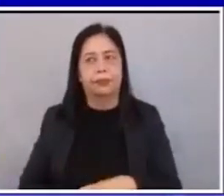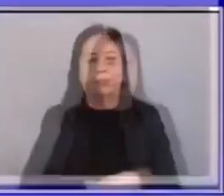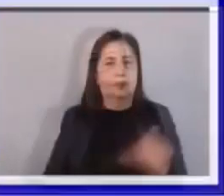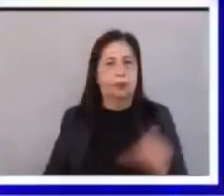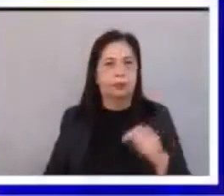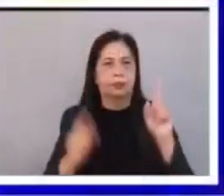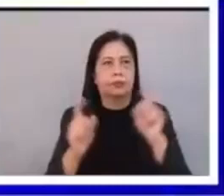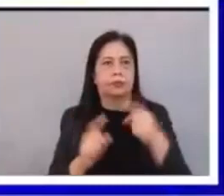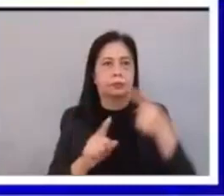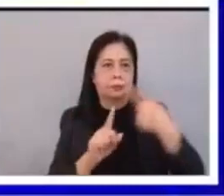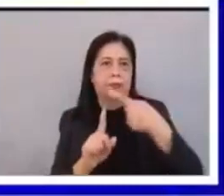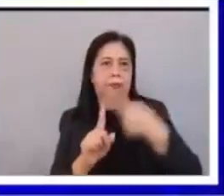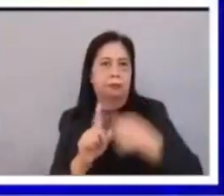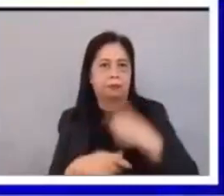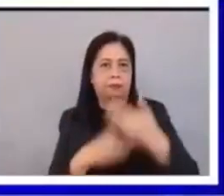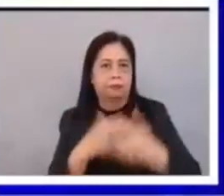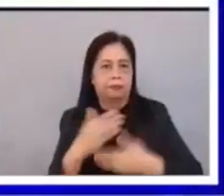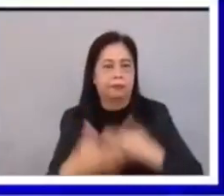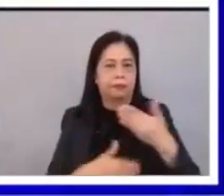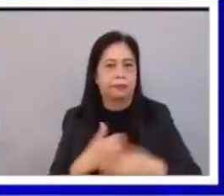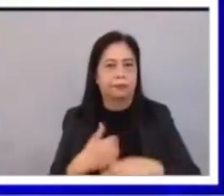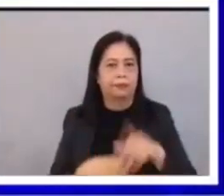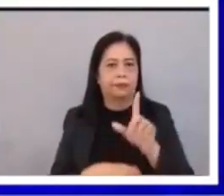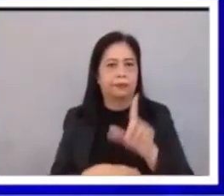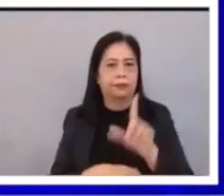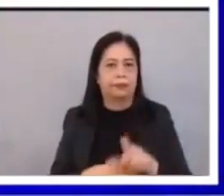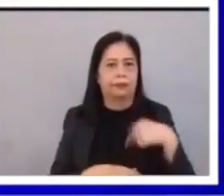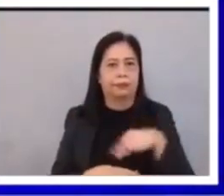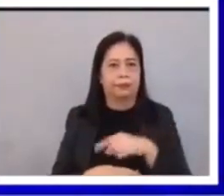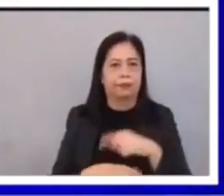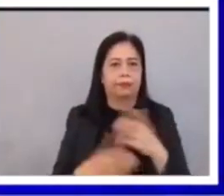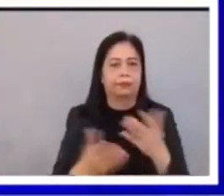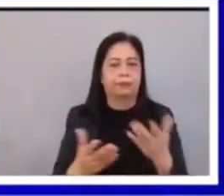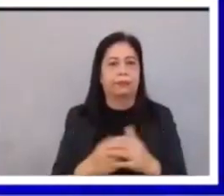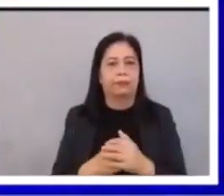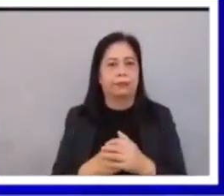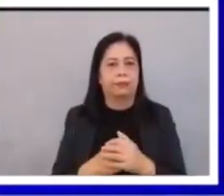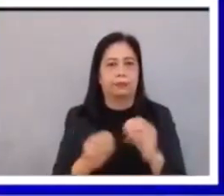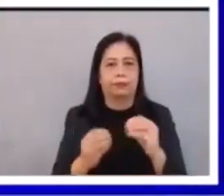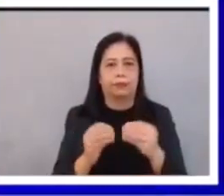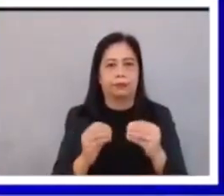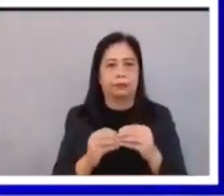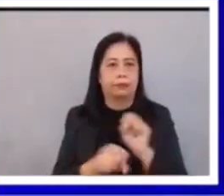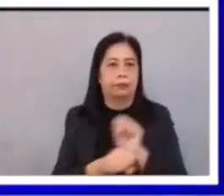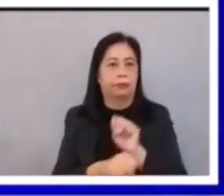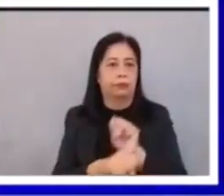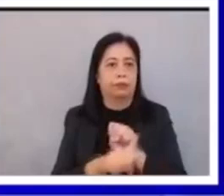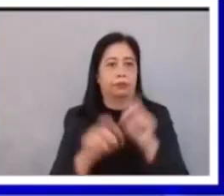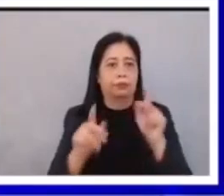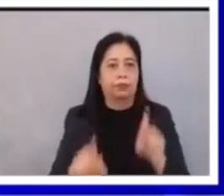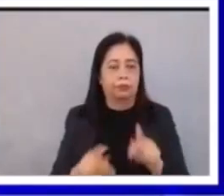yung pagbaba sa ating number of employed persons dito